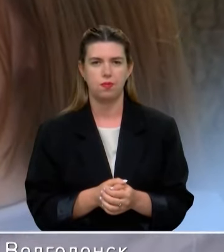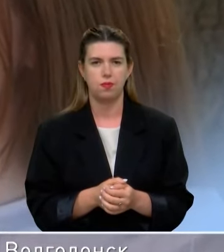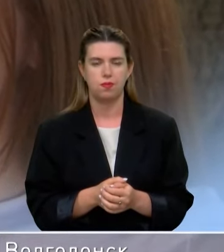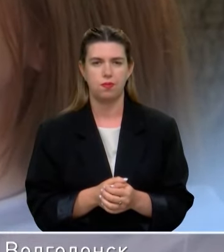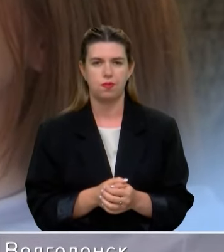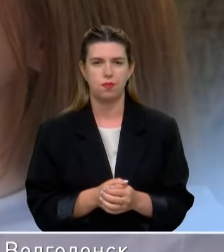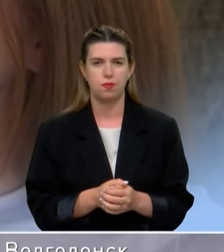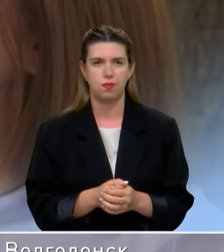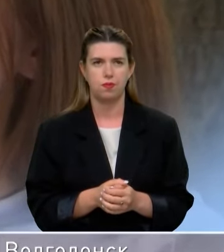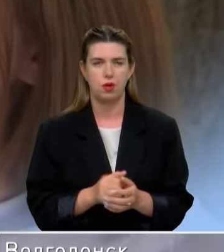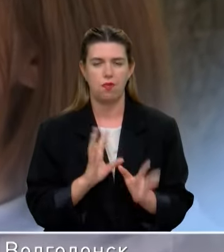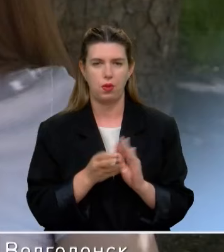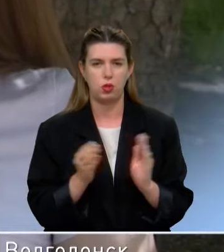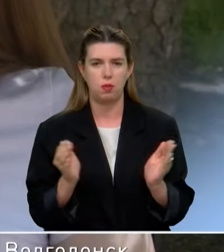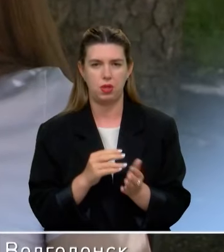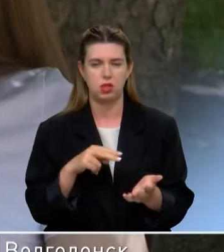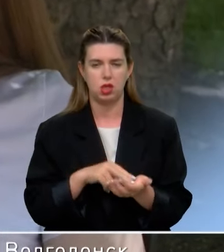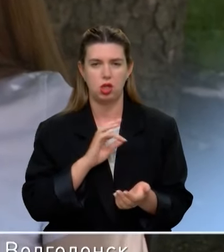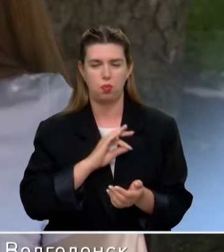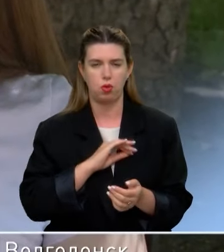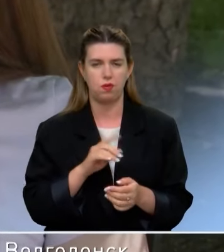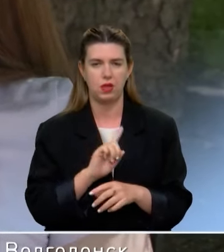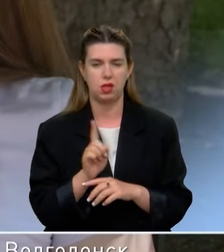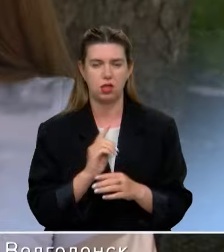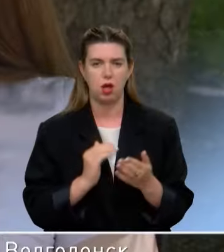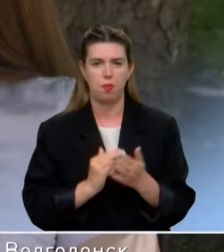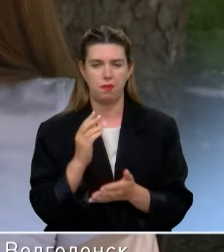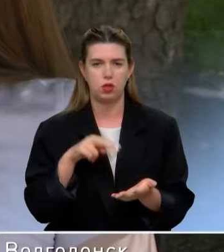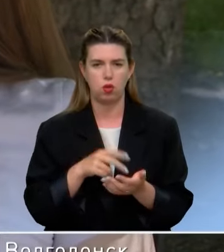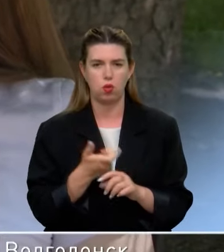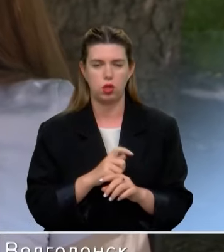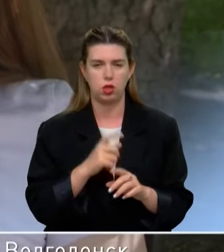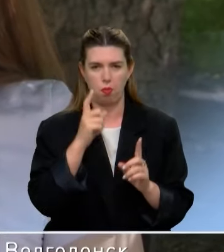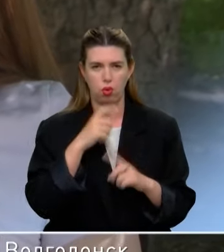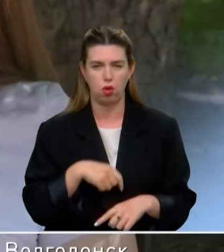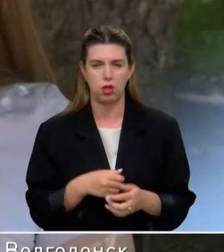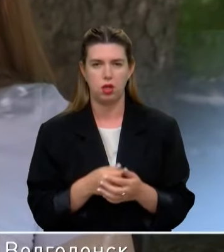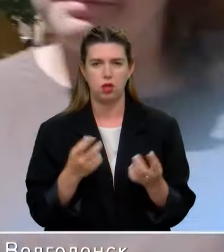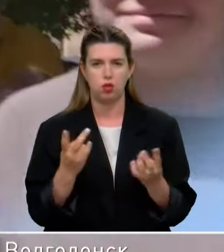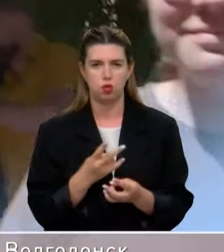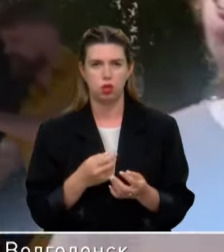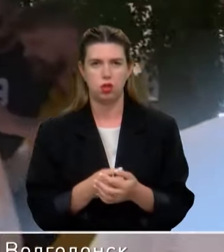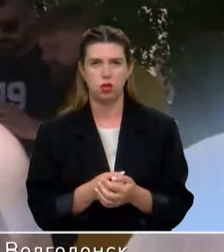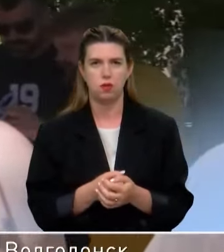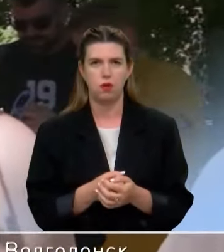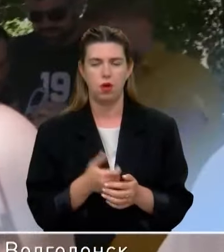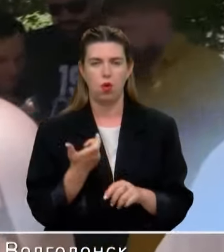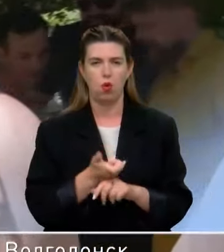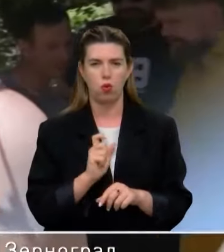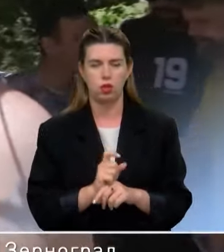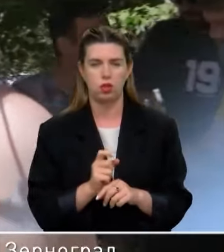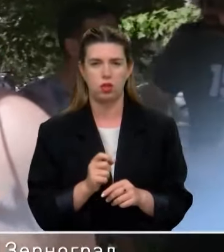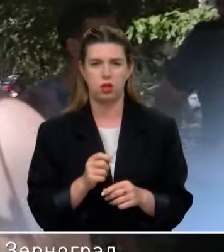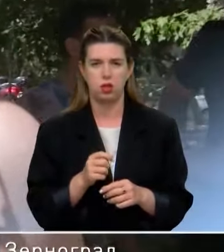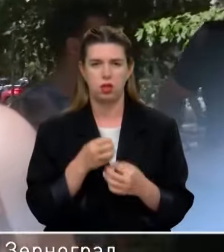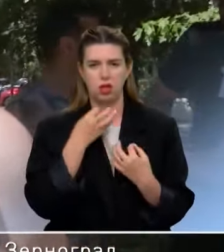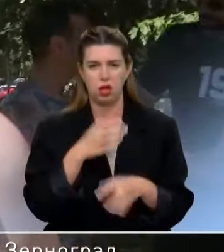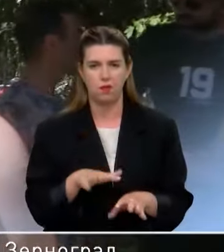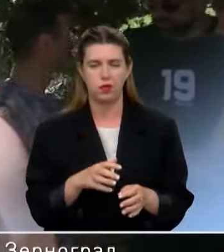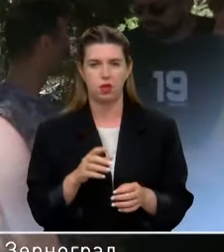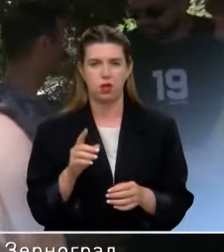столи вообще меньше Да но повышение цен это конечно плохо да Но приходится всё равно Ну конечно очень негативно